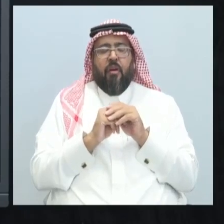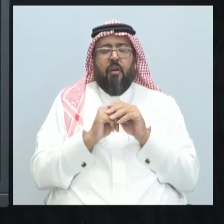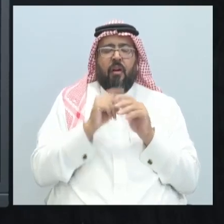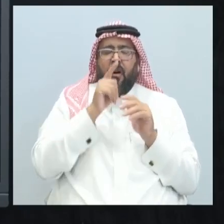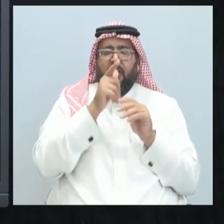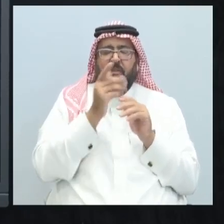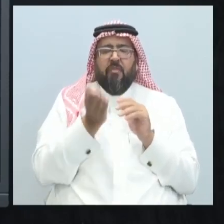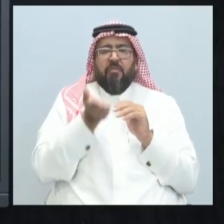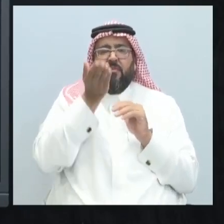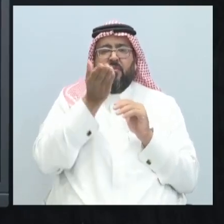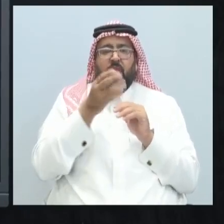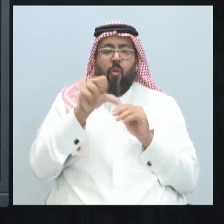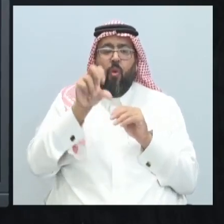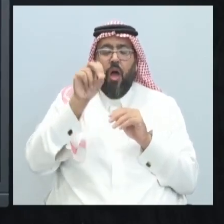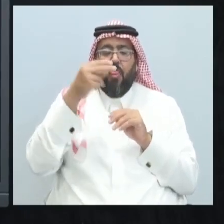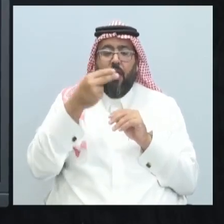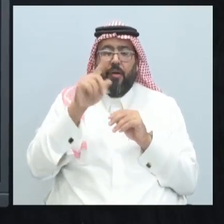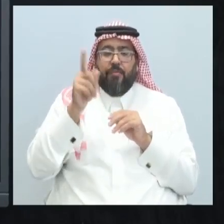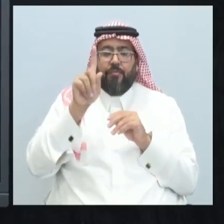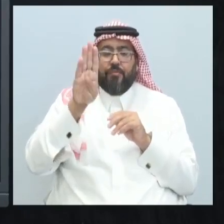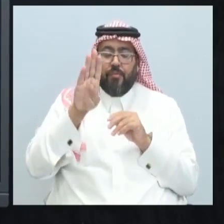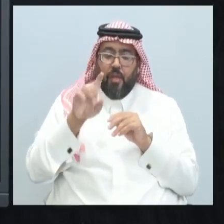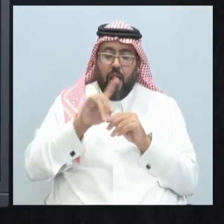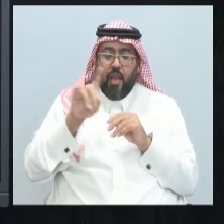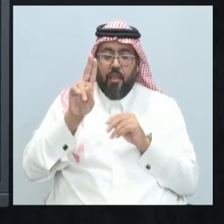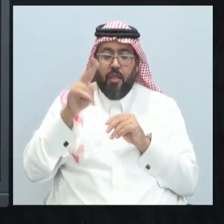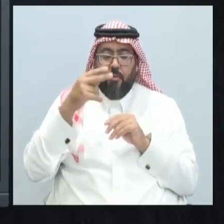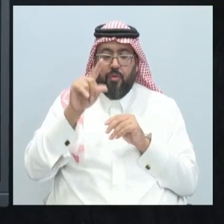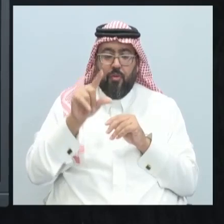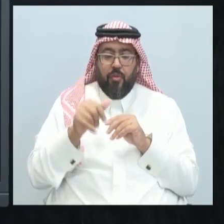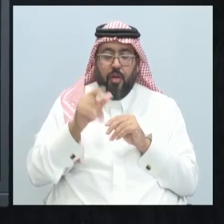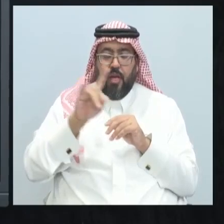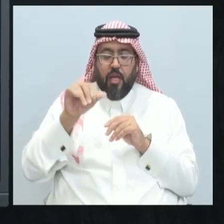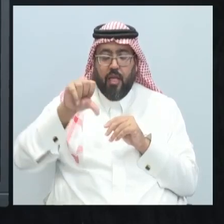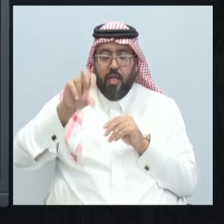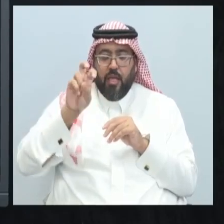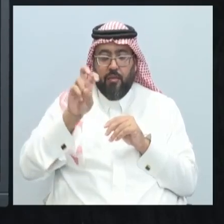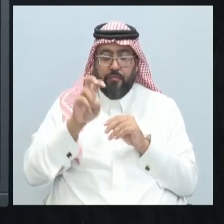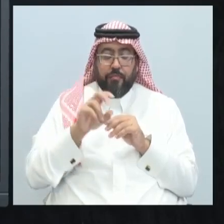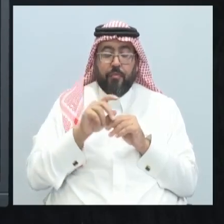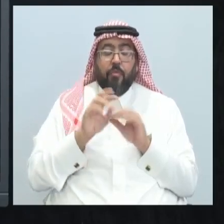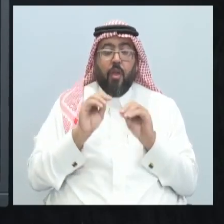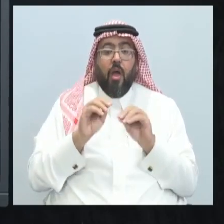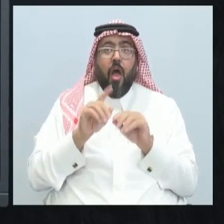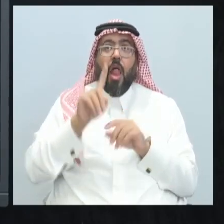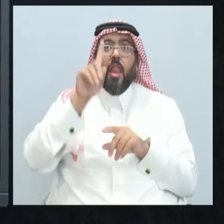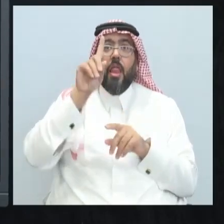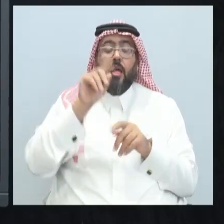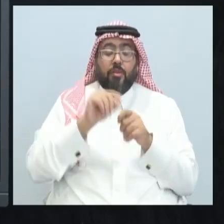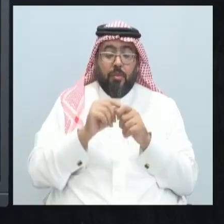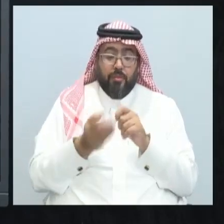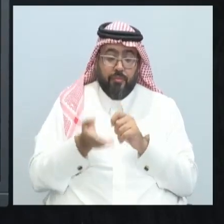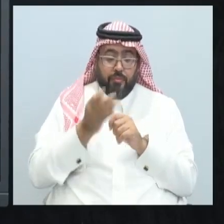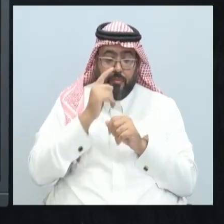من قوله تعالى وقضى ربك الا تعبدوا الا اياه وبالوالدين احسانا فنلاحظ ان الله قد قرن